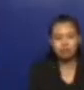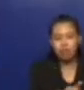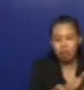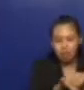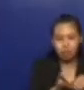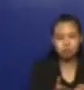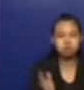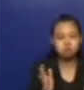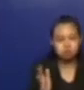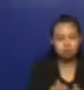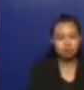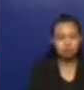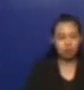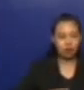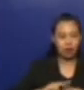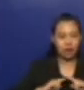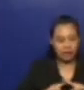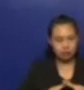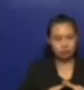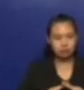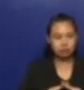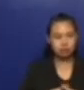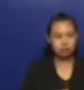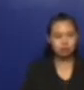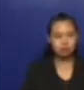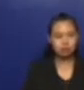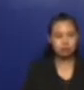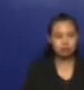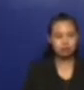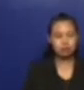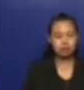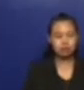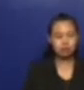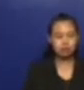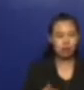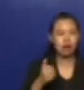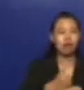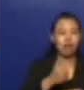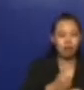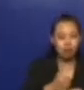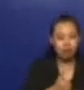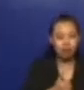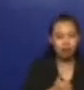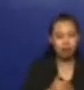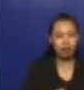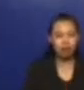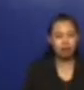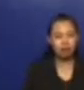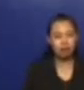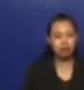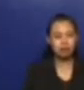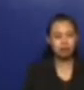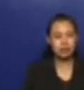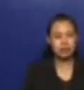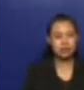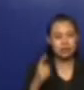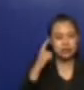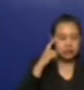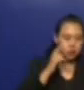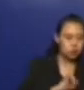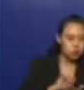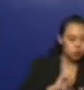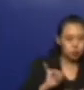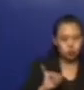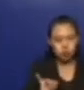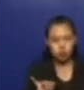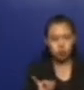มองว่าตัวเองจะเป็นศาสดาแล้วอะไรก็คิดจะต้องถูกต้องอะไรคิด